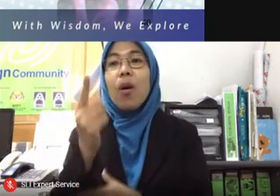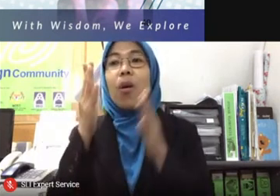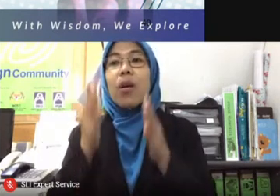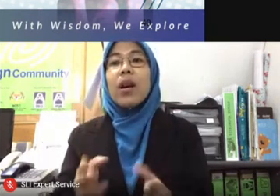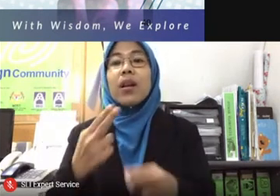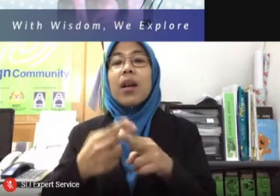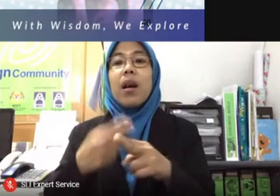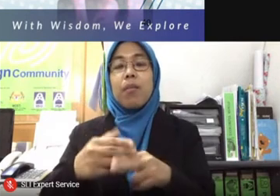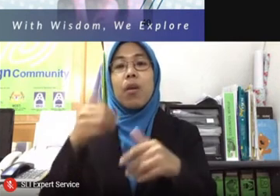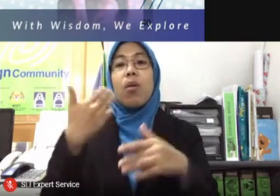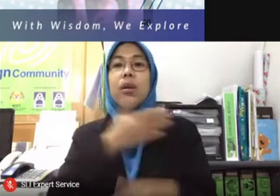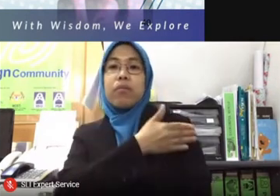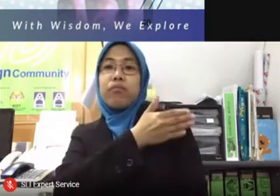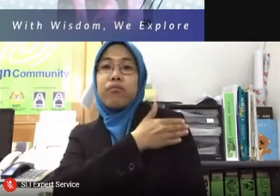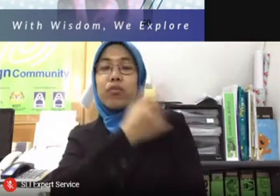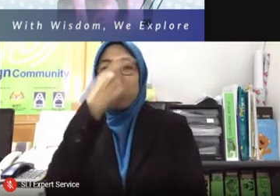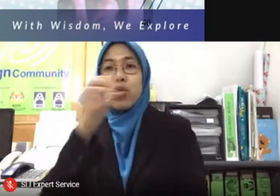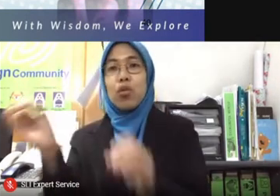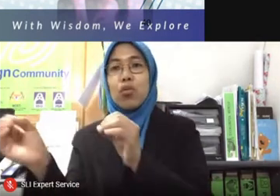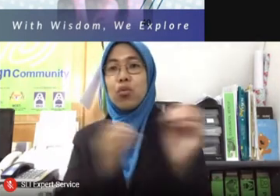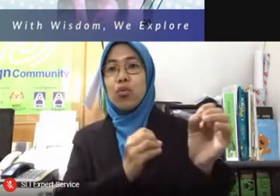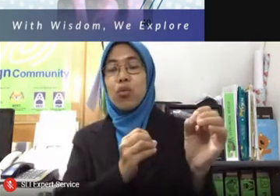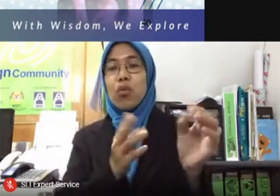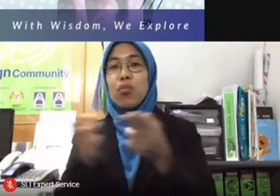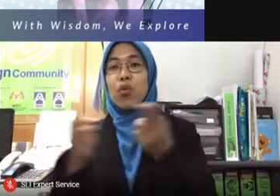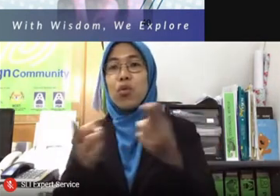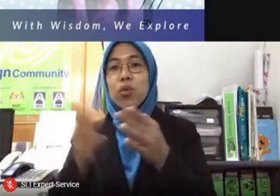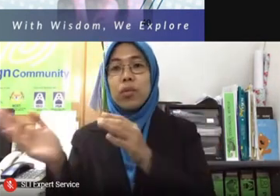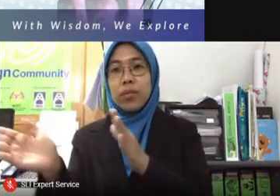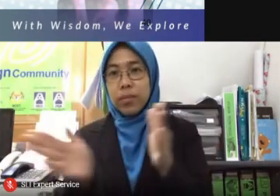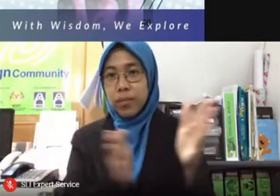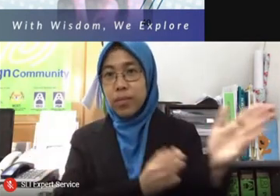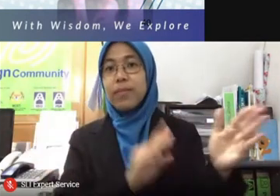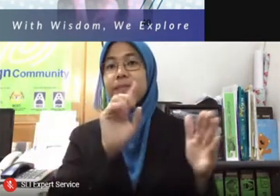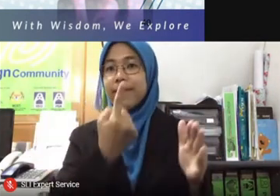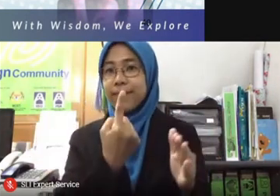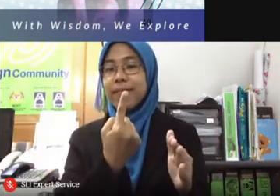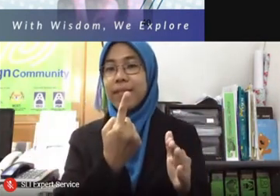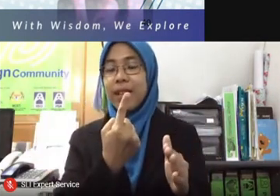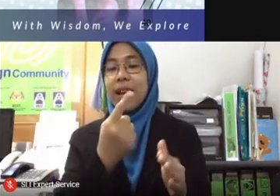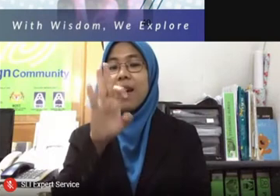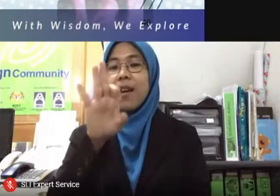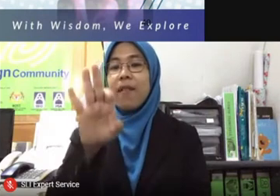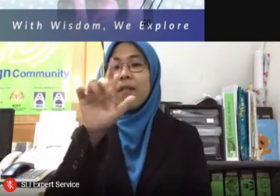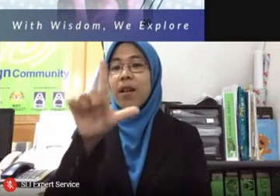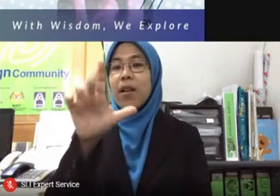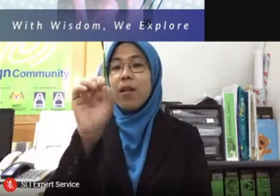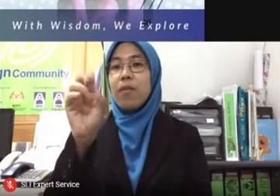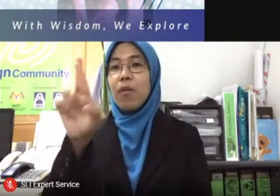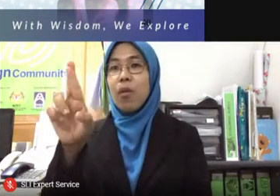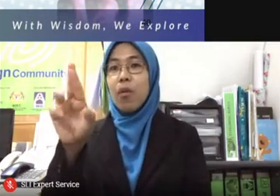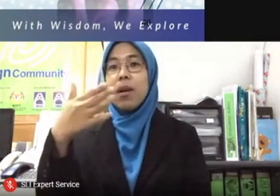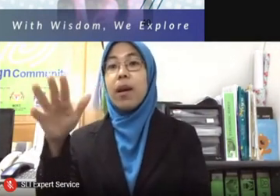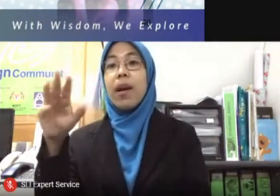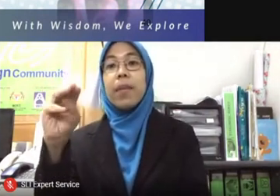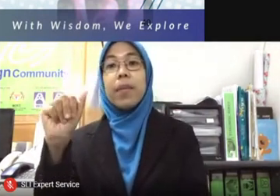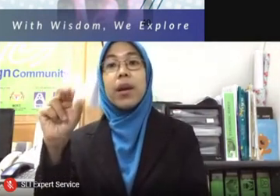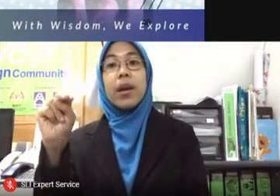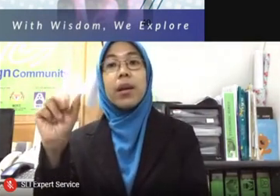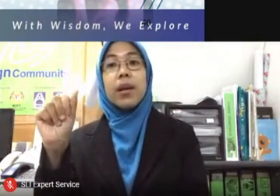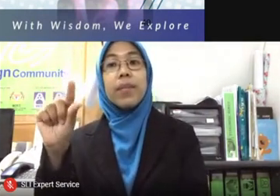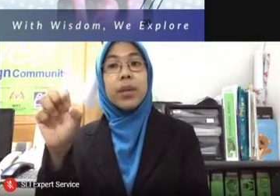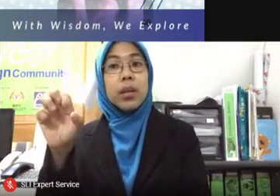floor manager ataupun pengurus pentas, pengurus lantai eh. Dia akan sentiasa kacau saya